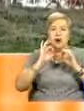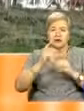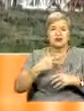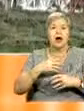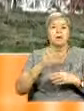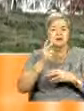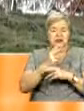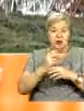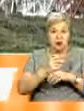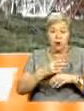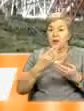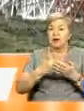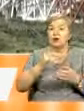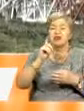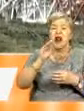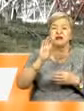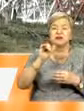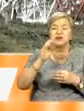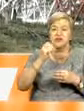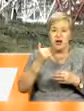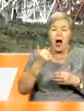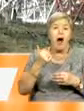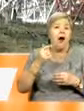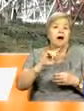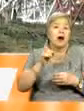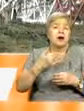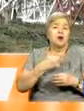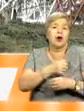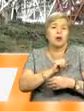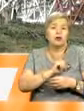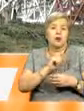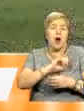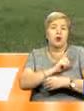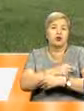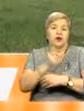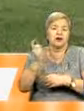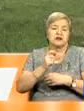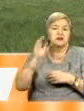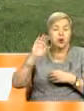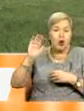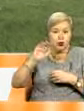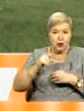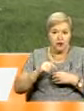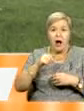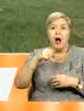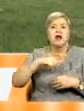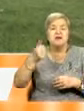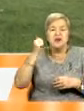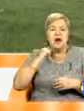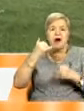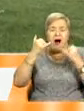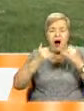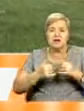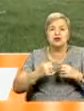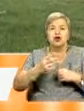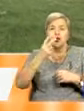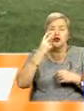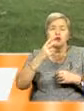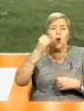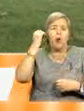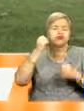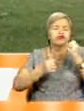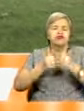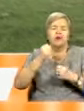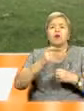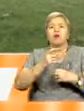ce în regiunea transnistreană, care nu este controlată de autoritățile de la Chișinău, au avut loc ieri și astăzi două incidente